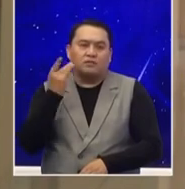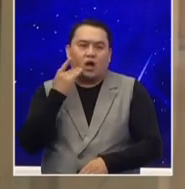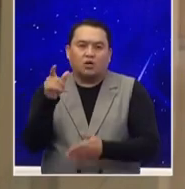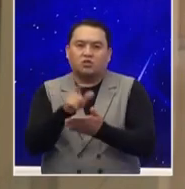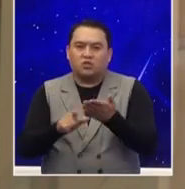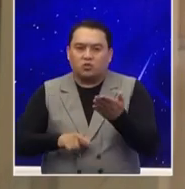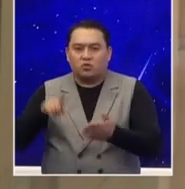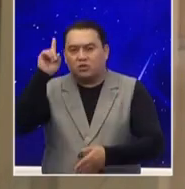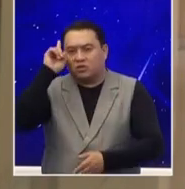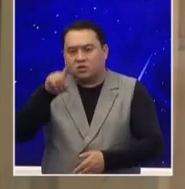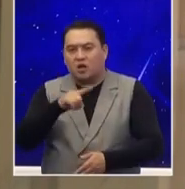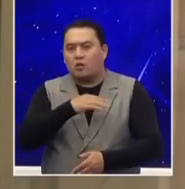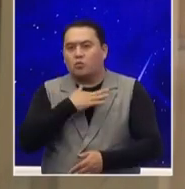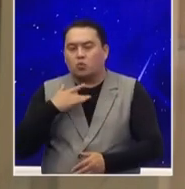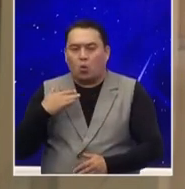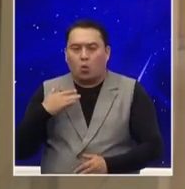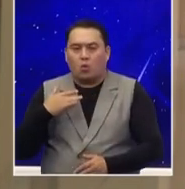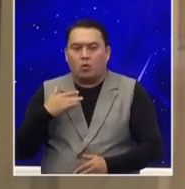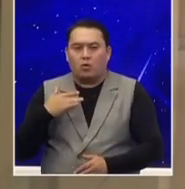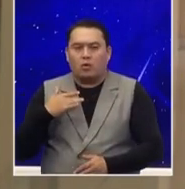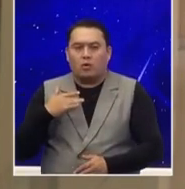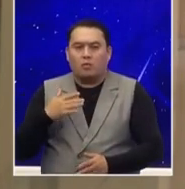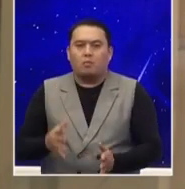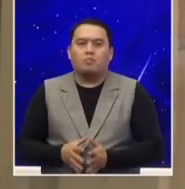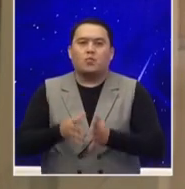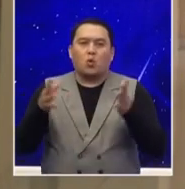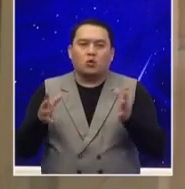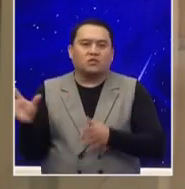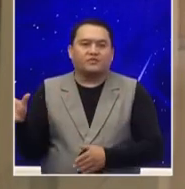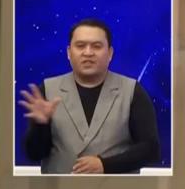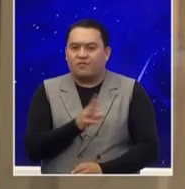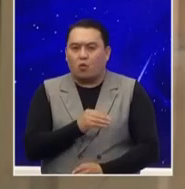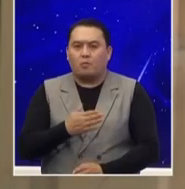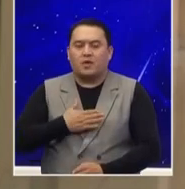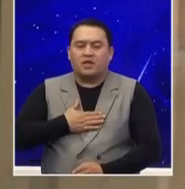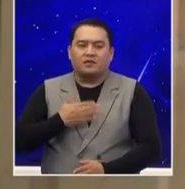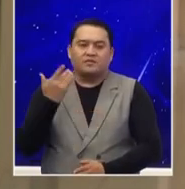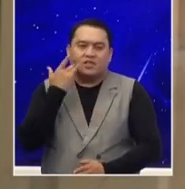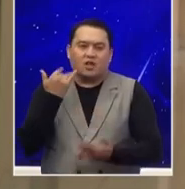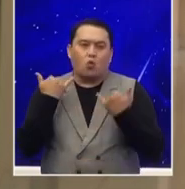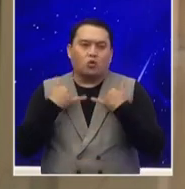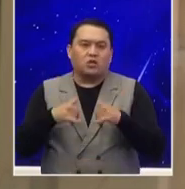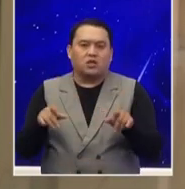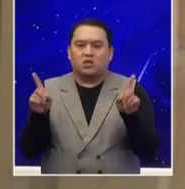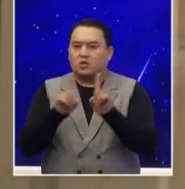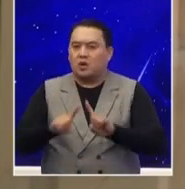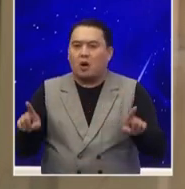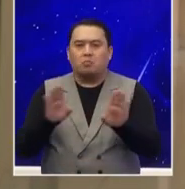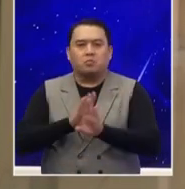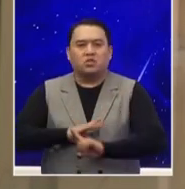он знал наизусть но больше всего меня всегда поражало его необычная